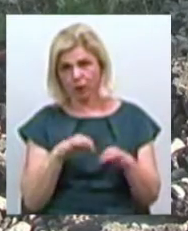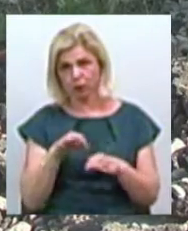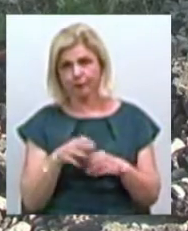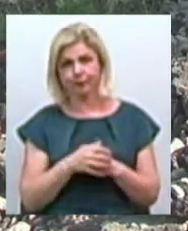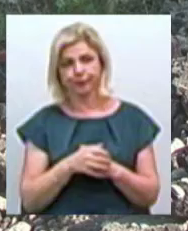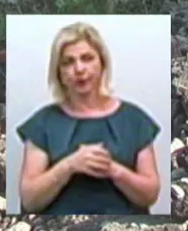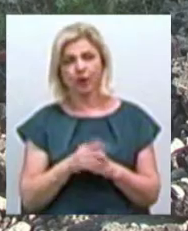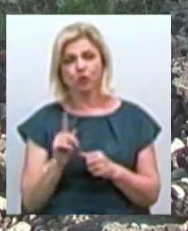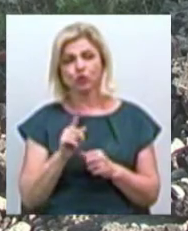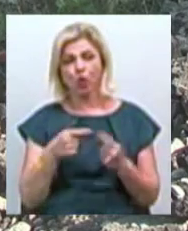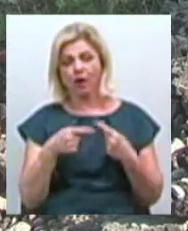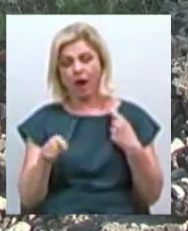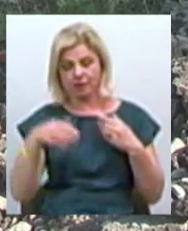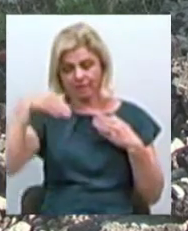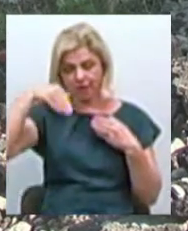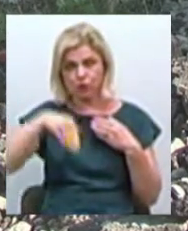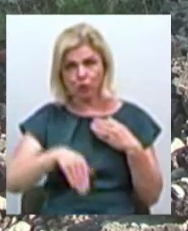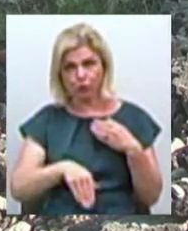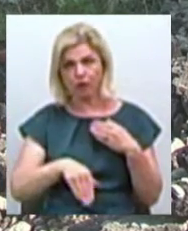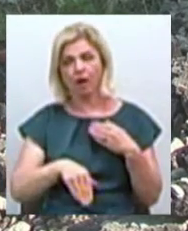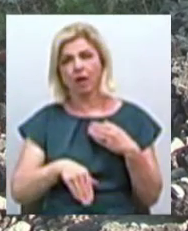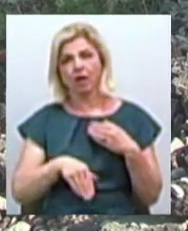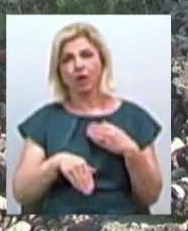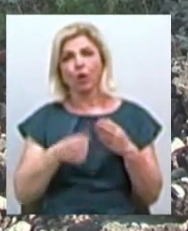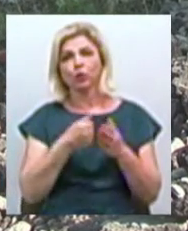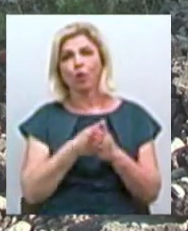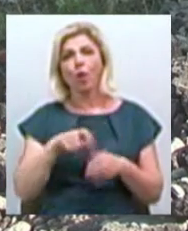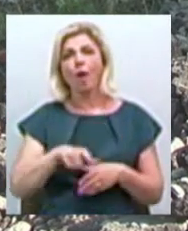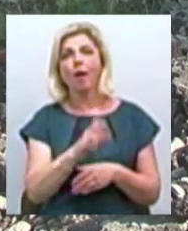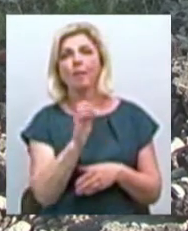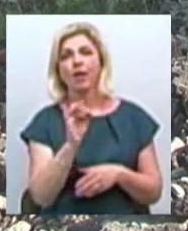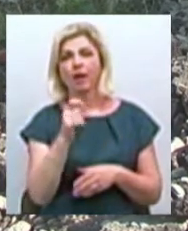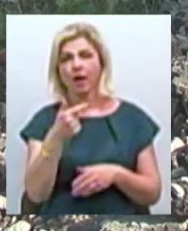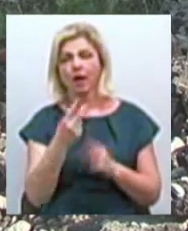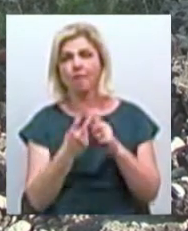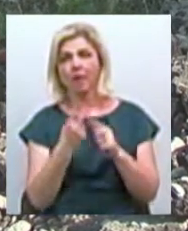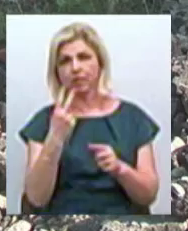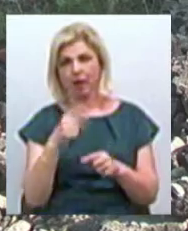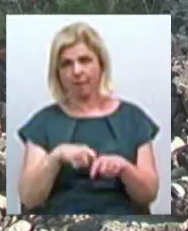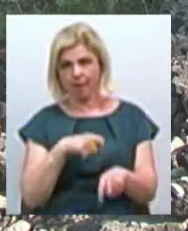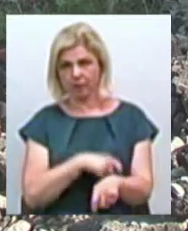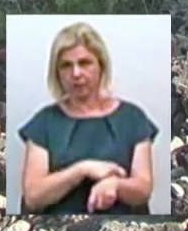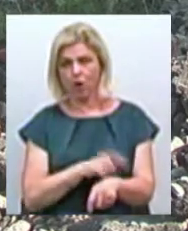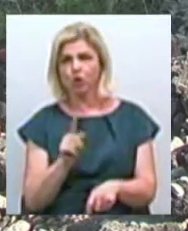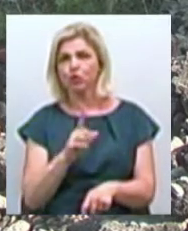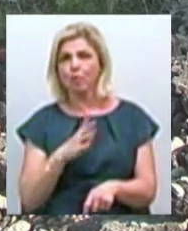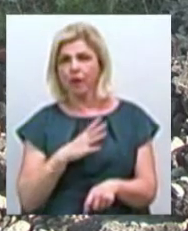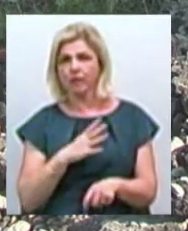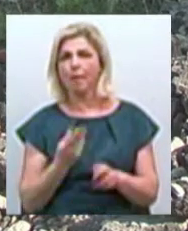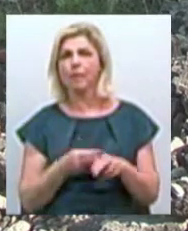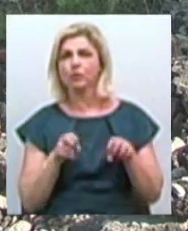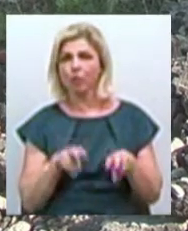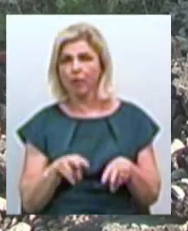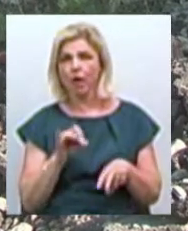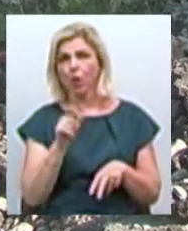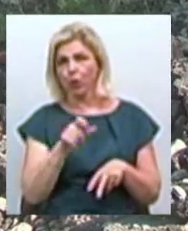Перепад висоти від асфальтованої частини до самого берега – близько 1,5 метра. І щоб це було безпечніше і люди бачили, що тут